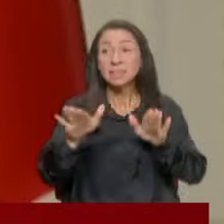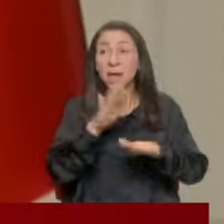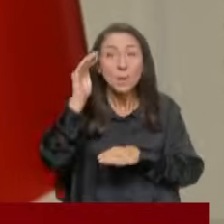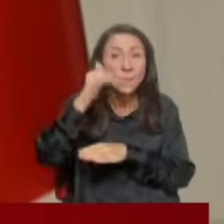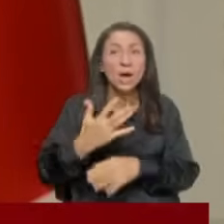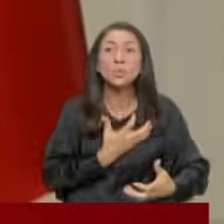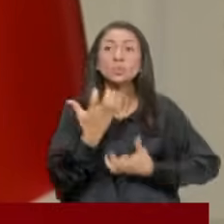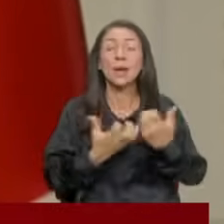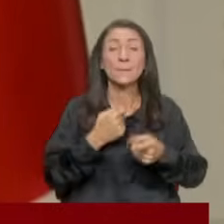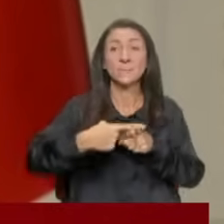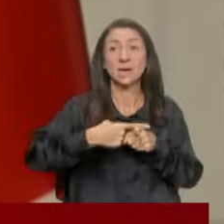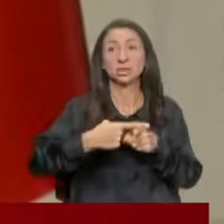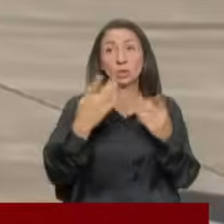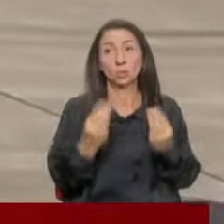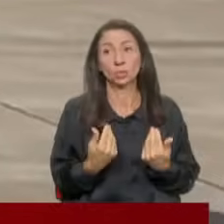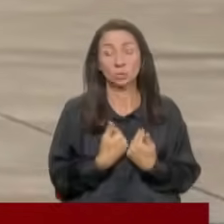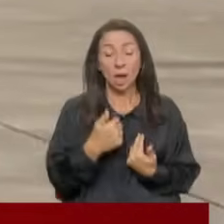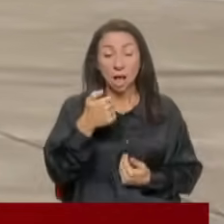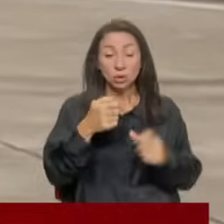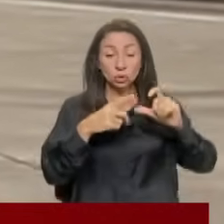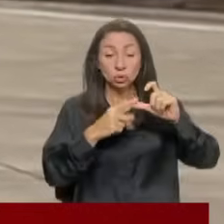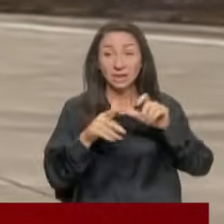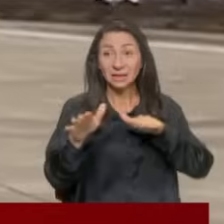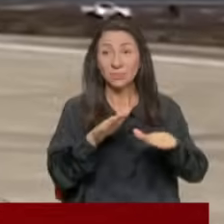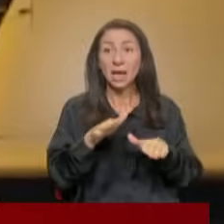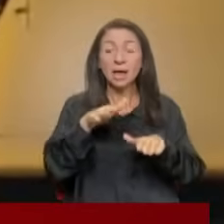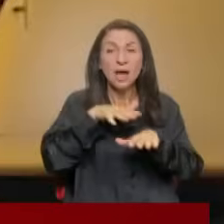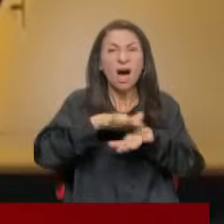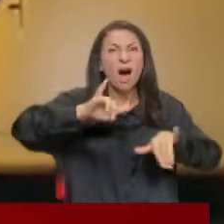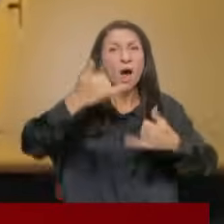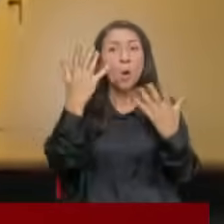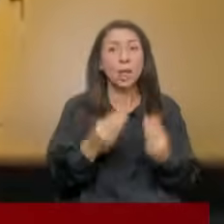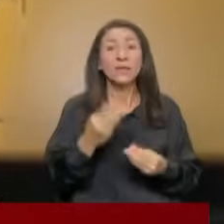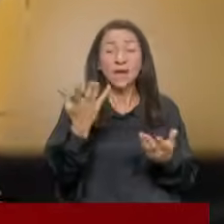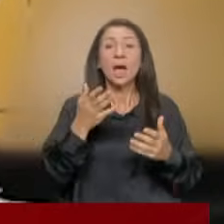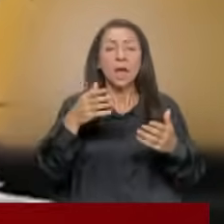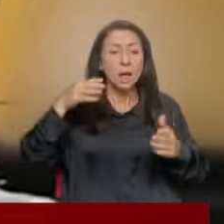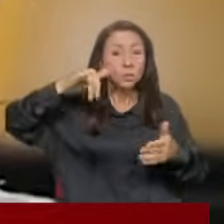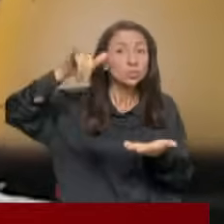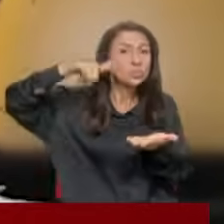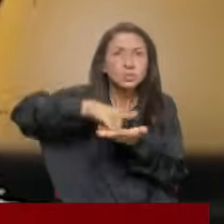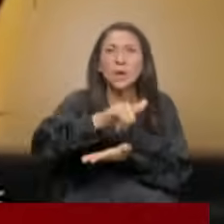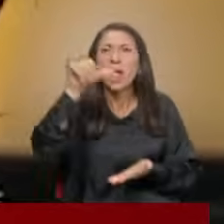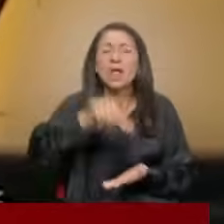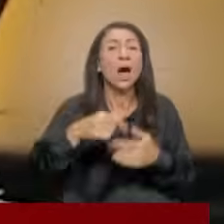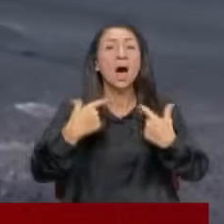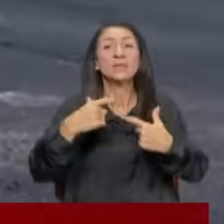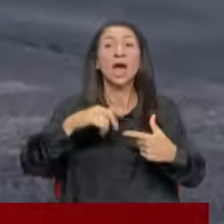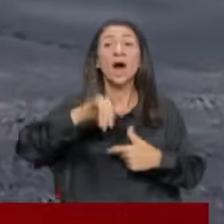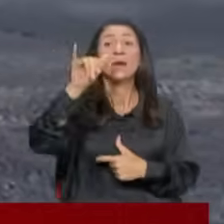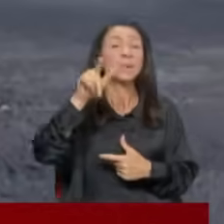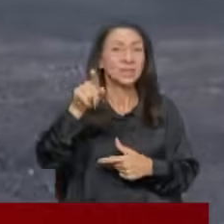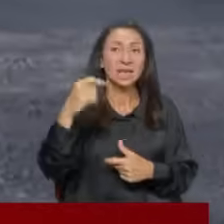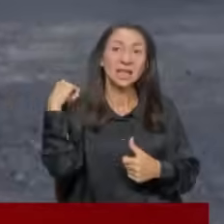acılarını paylaşanlardan olduk 6 Şubat depreminde pisti ağır hasar gören ve kullanılamaz hale gelen Hatay havalimanının